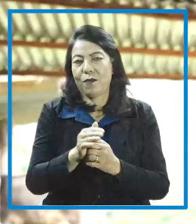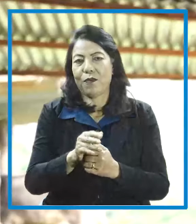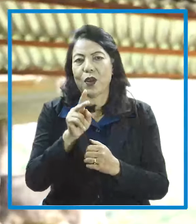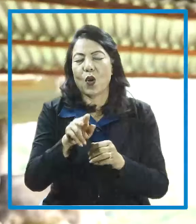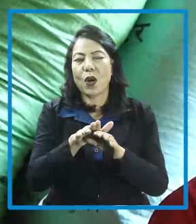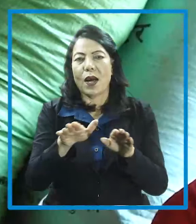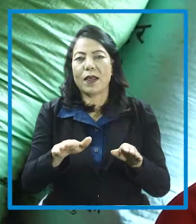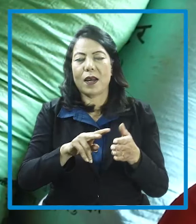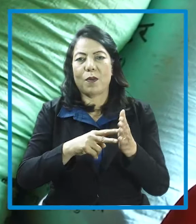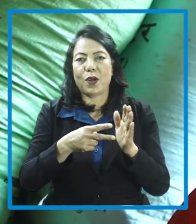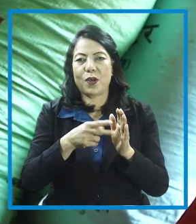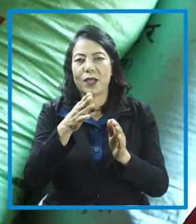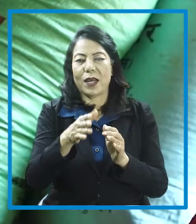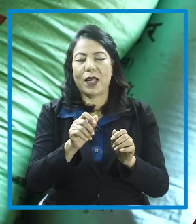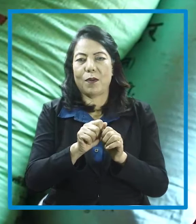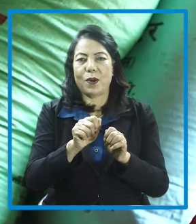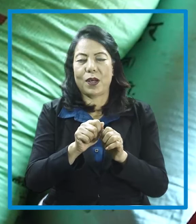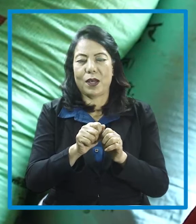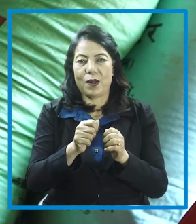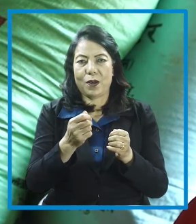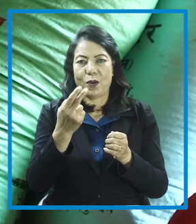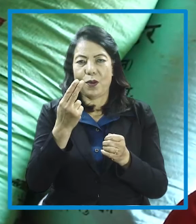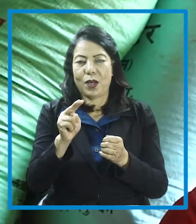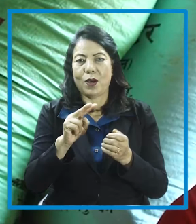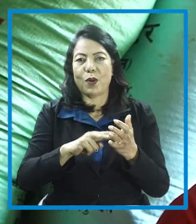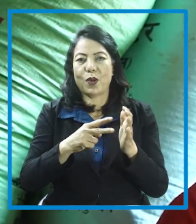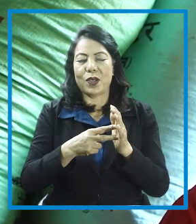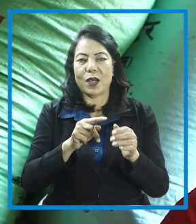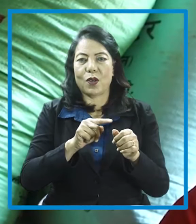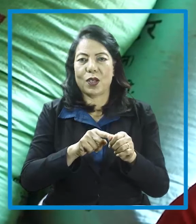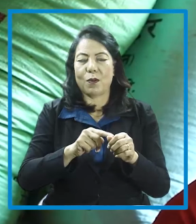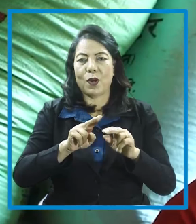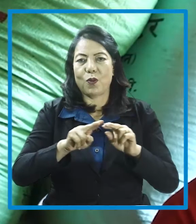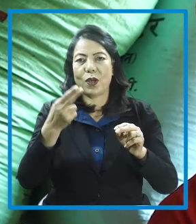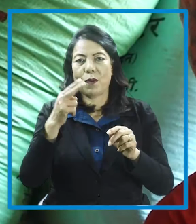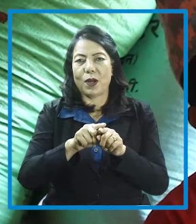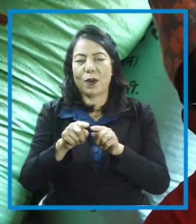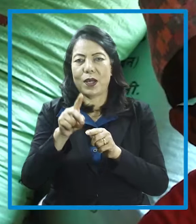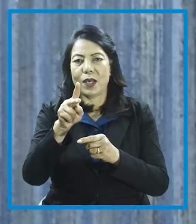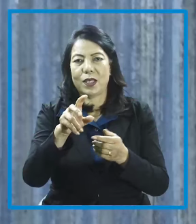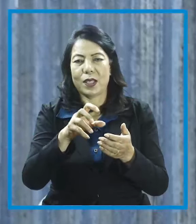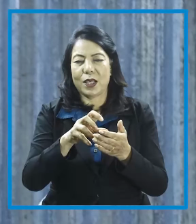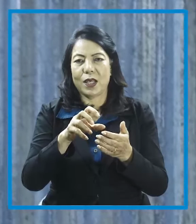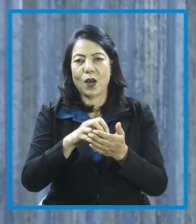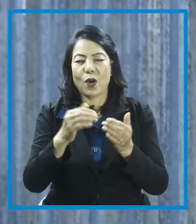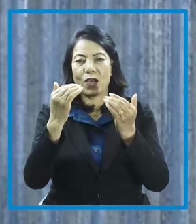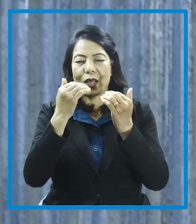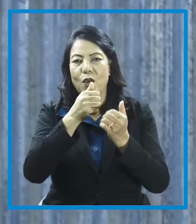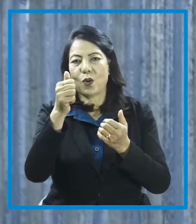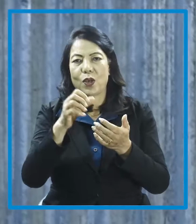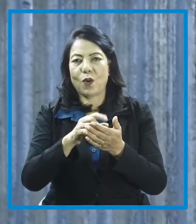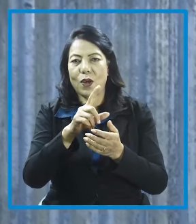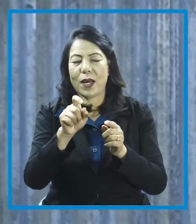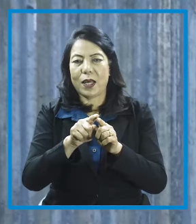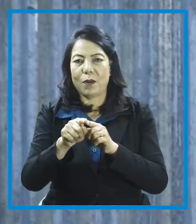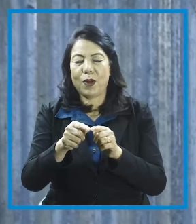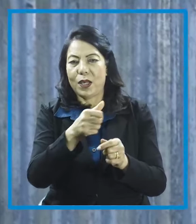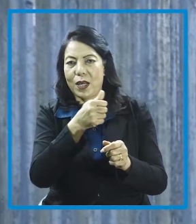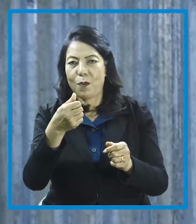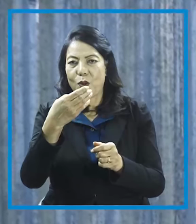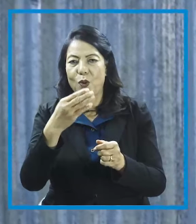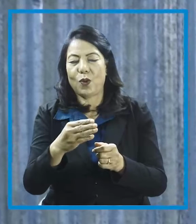गर्दछ। यो आधार परियोजनाले तयार पारेकाले परियोजनाको अवधि सकिए पनि यहाँको सिकाइ अन्य ठाउँका